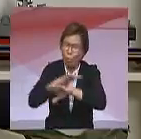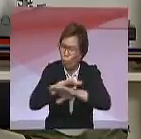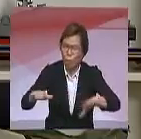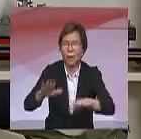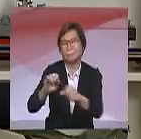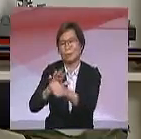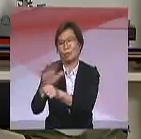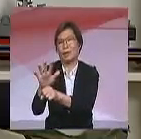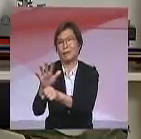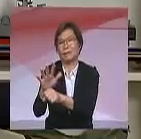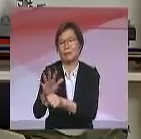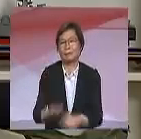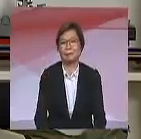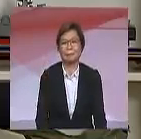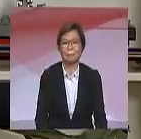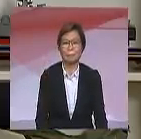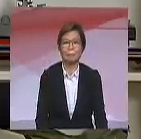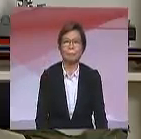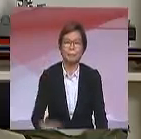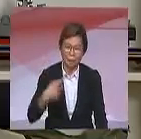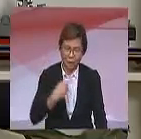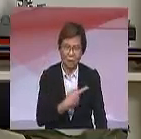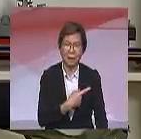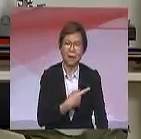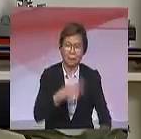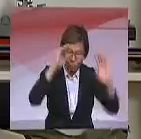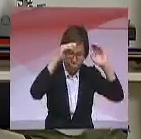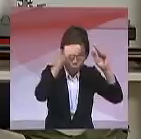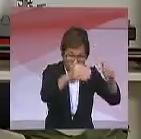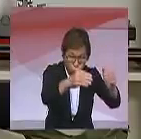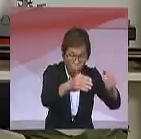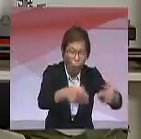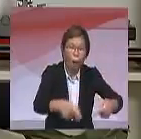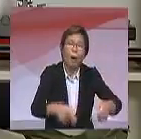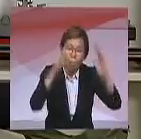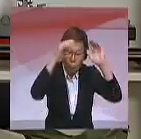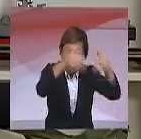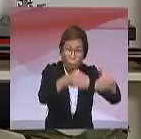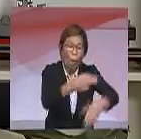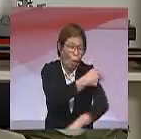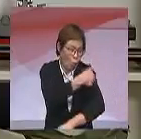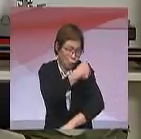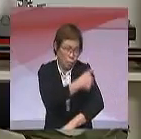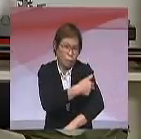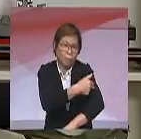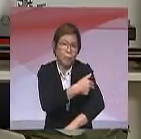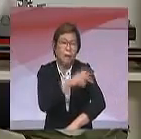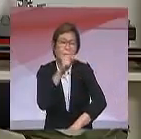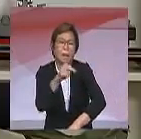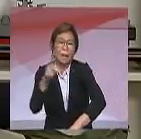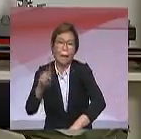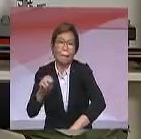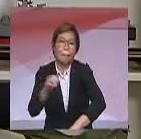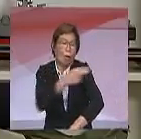tidak melibatkan COVID, ya, supaya kita boleh memberikan peluang dan ruang kepada hospital di bawah Kementerian